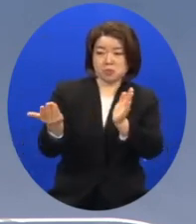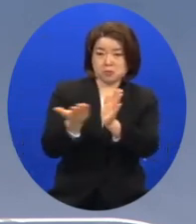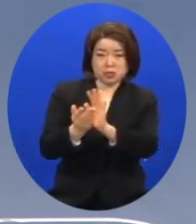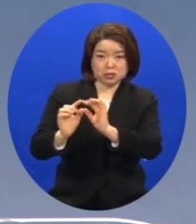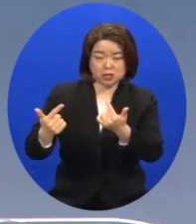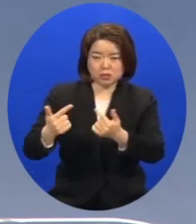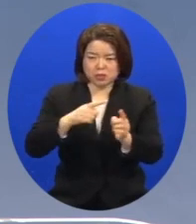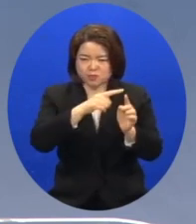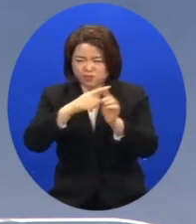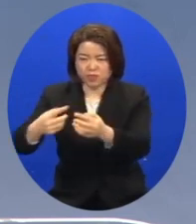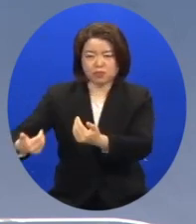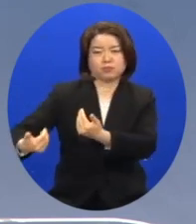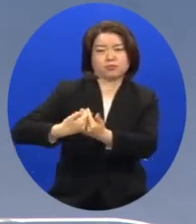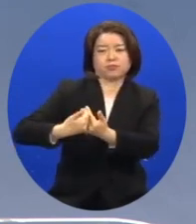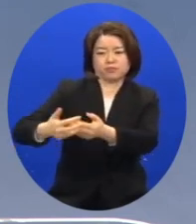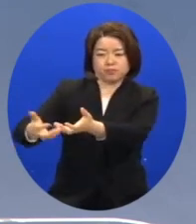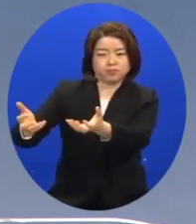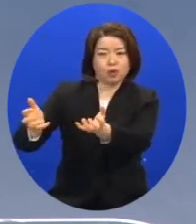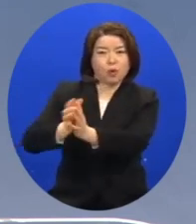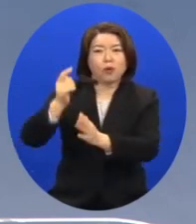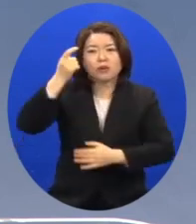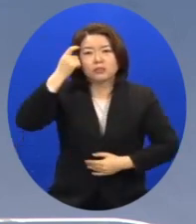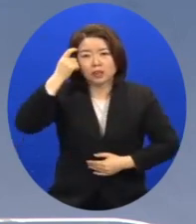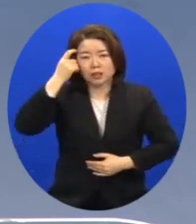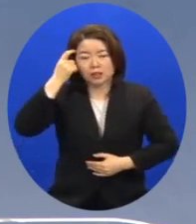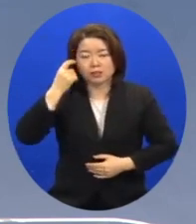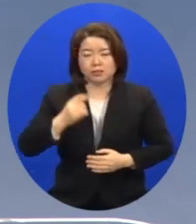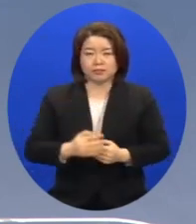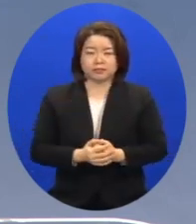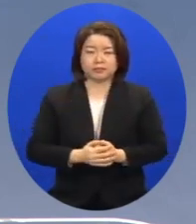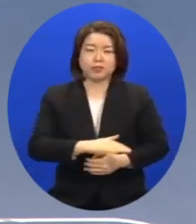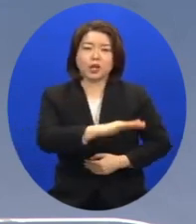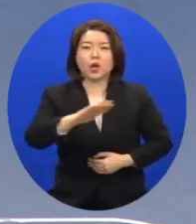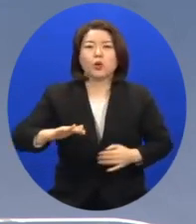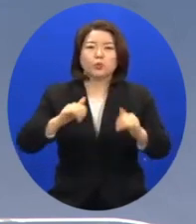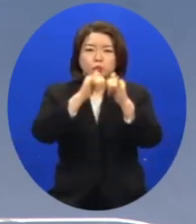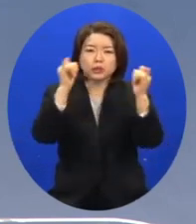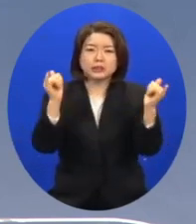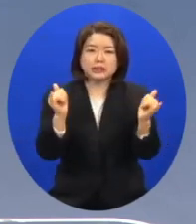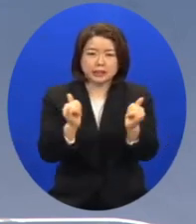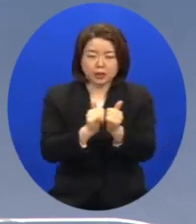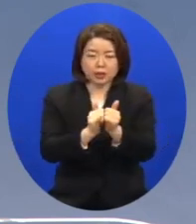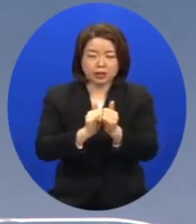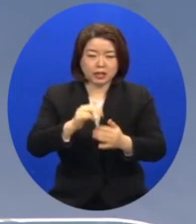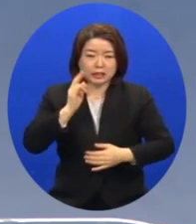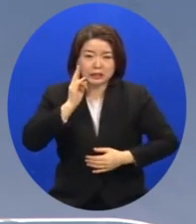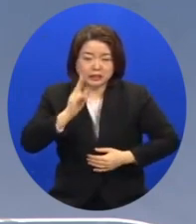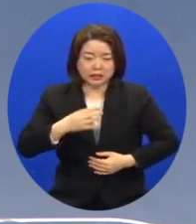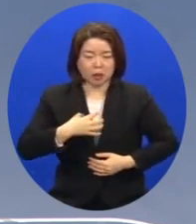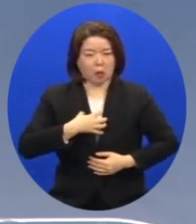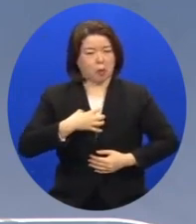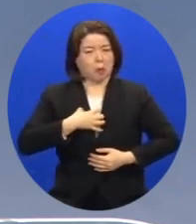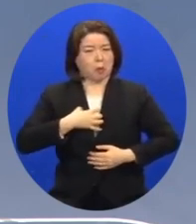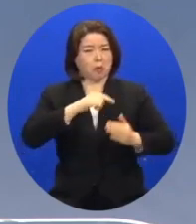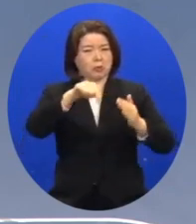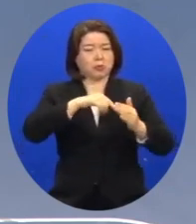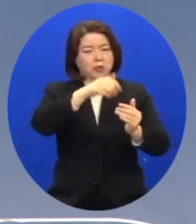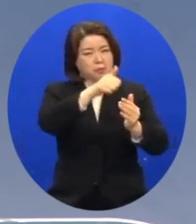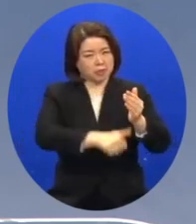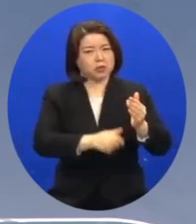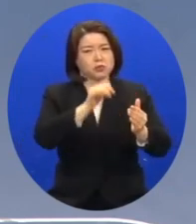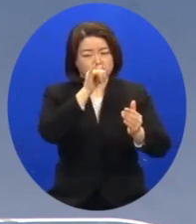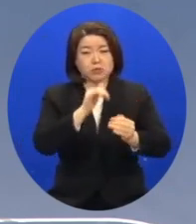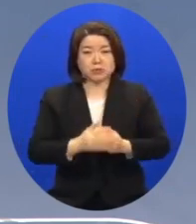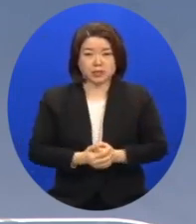적으로 생각함 우리 사회가 아주 심각한 위기 상황 속에 빠져들어 가고 있어